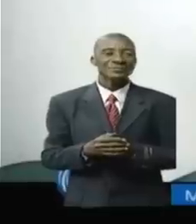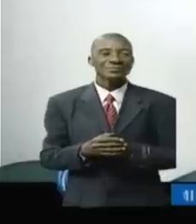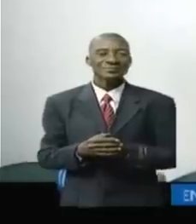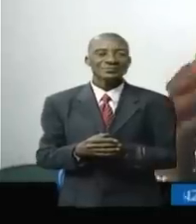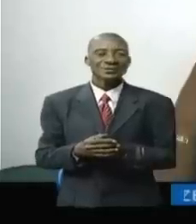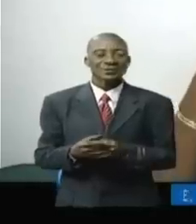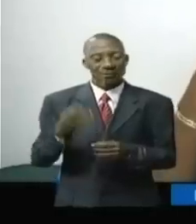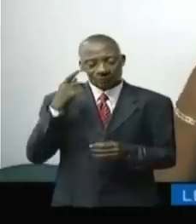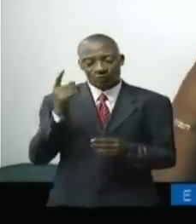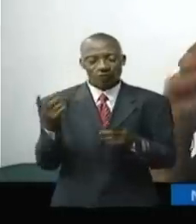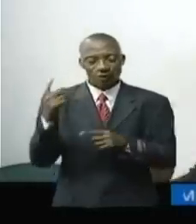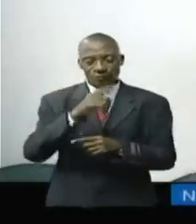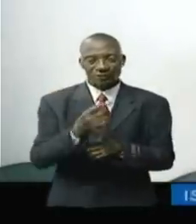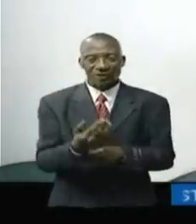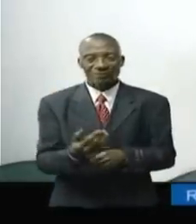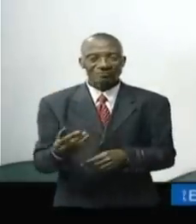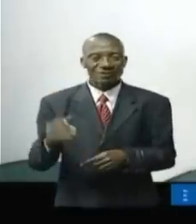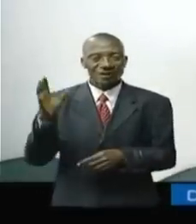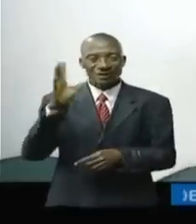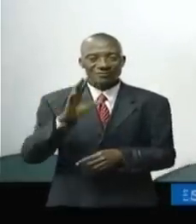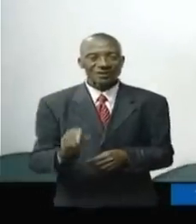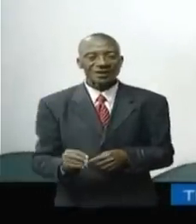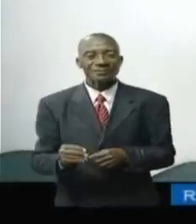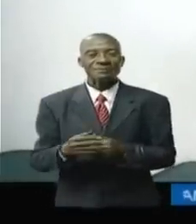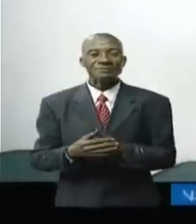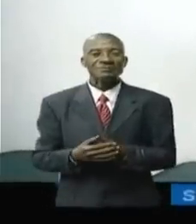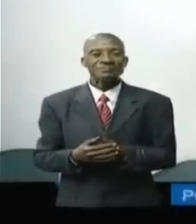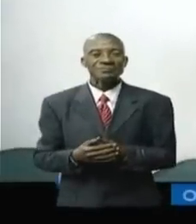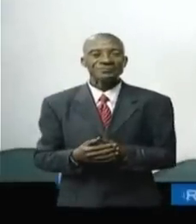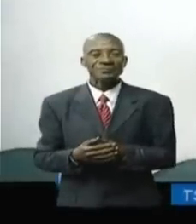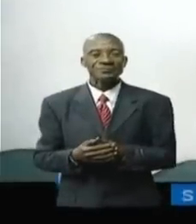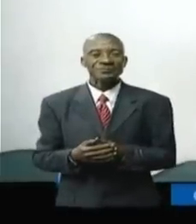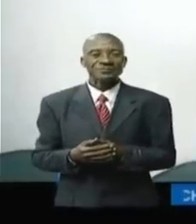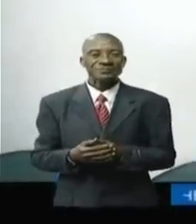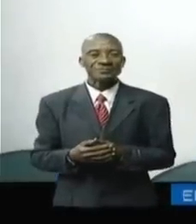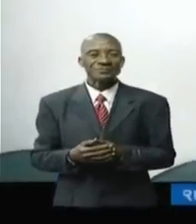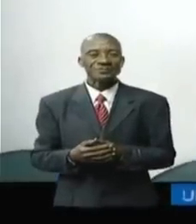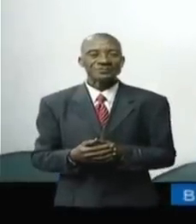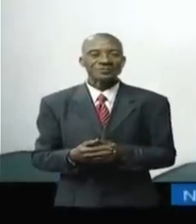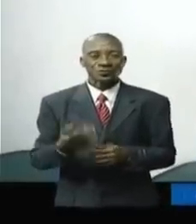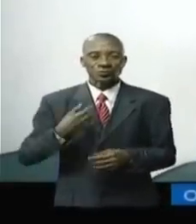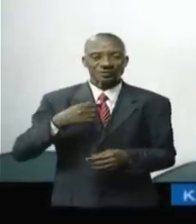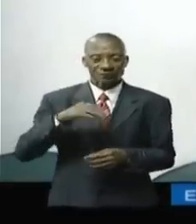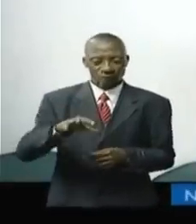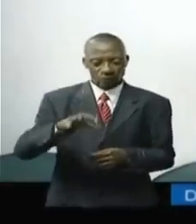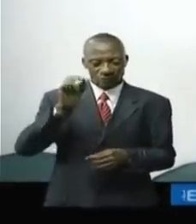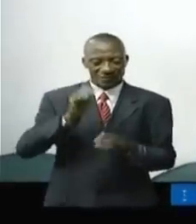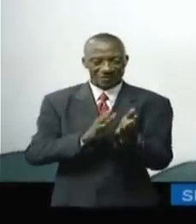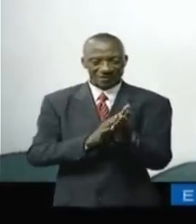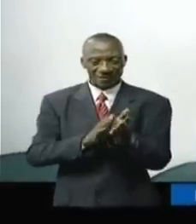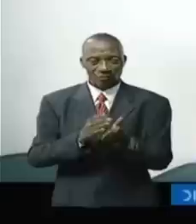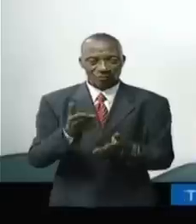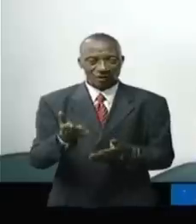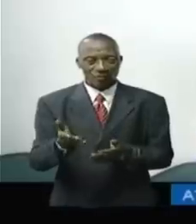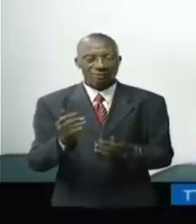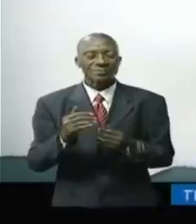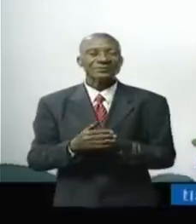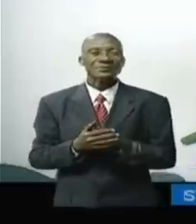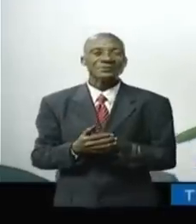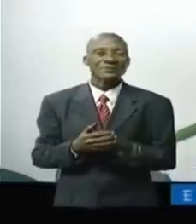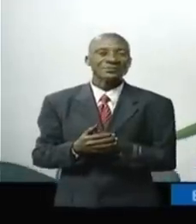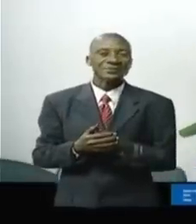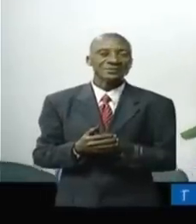l'enfant africain, nous avons choisi, depuis le début de la semaine, de visiter un certain nombre d'écoles